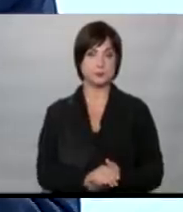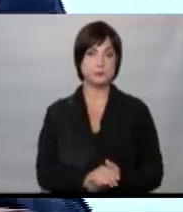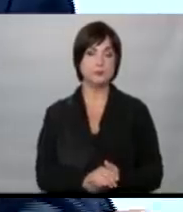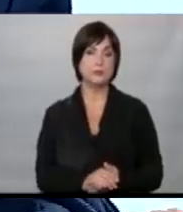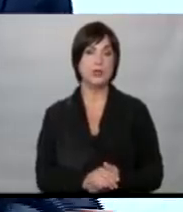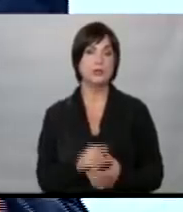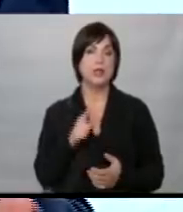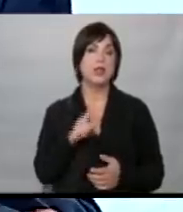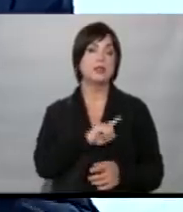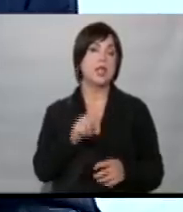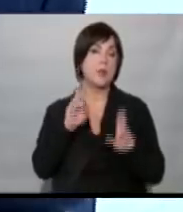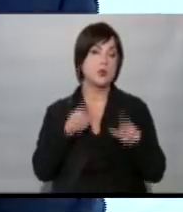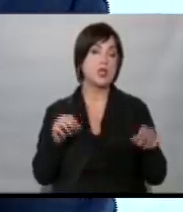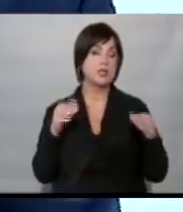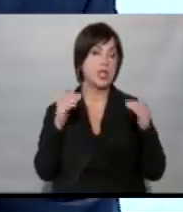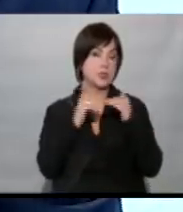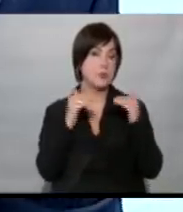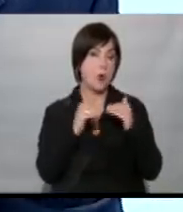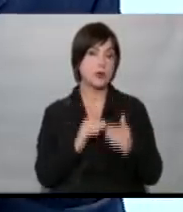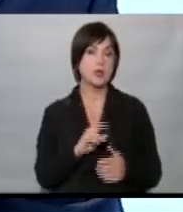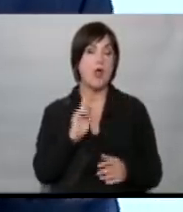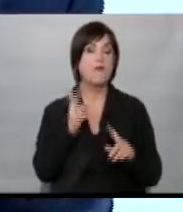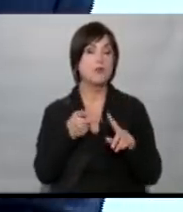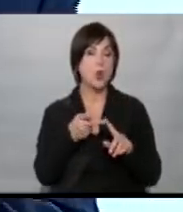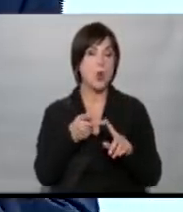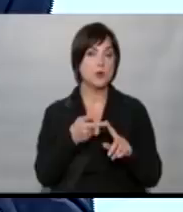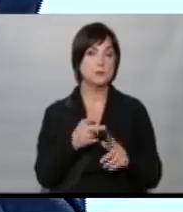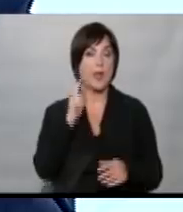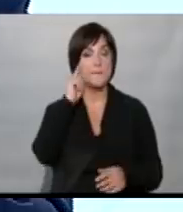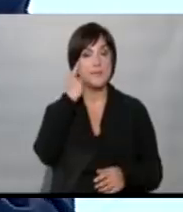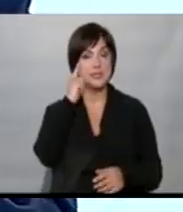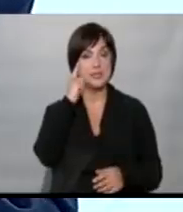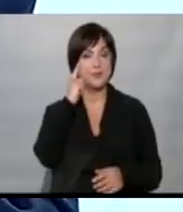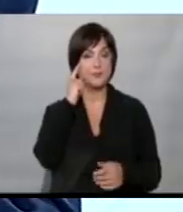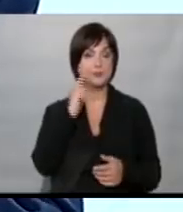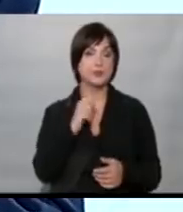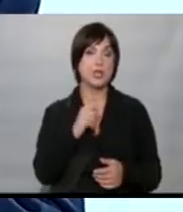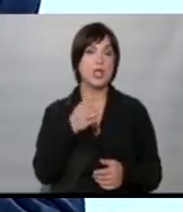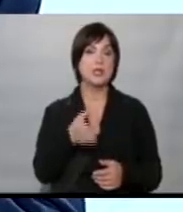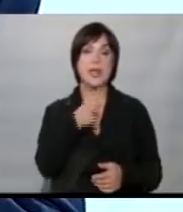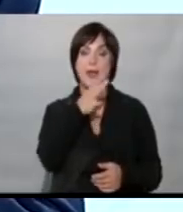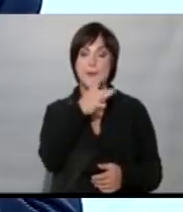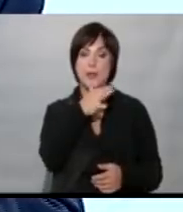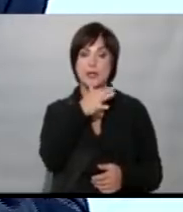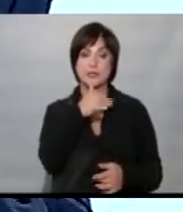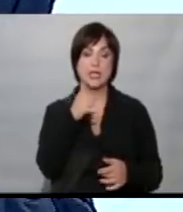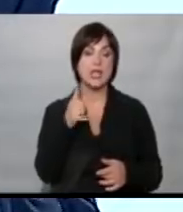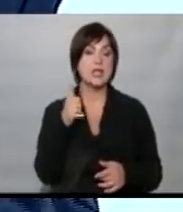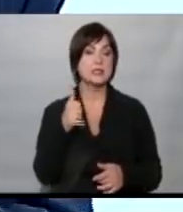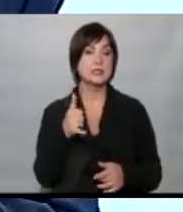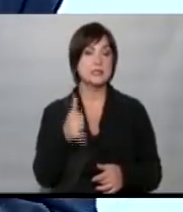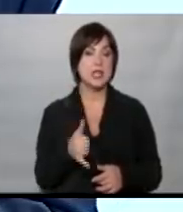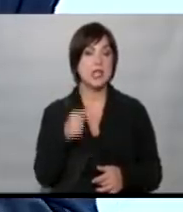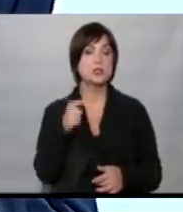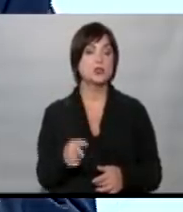апсолутно астрономски, не може да се спореди. Второ, мислам дека Реално Македонија сега со